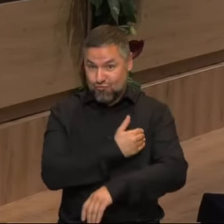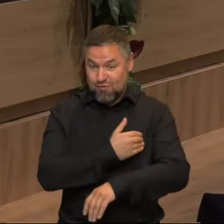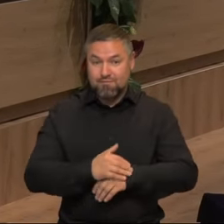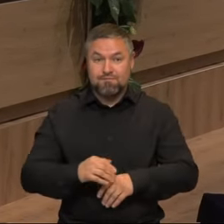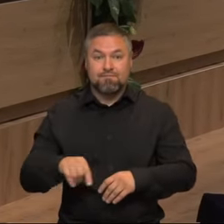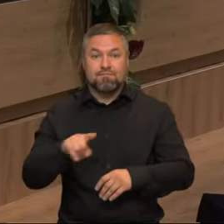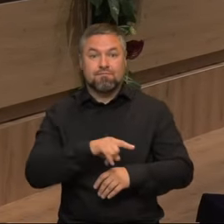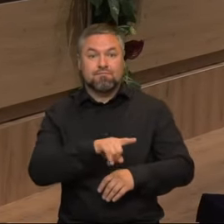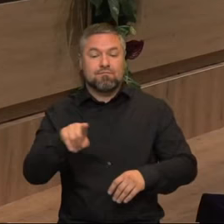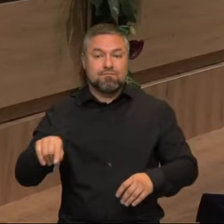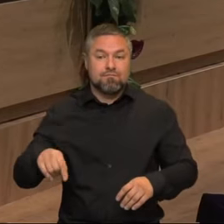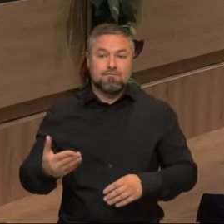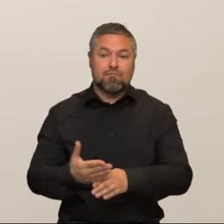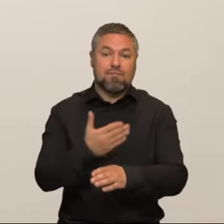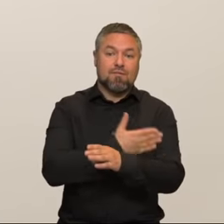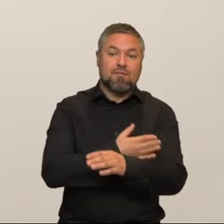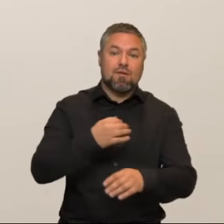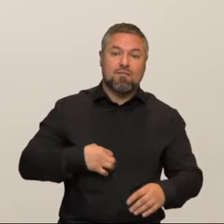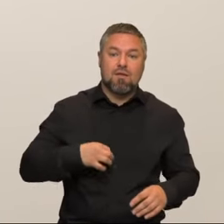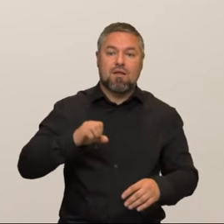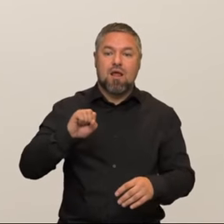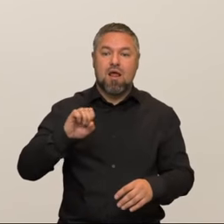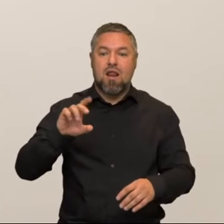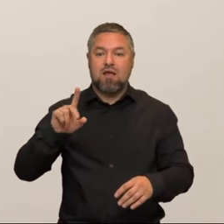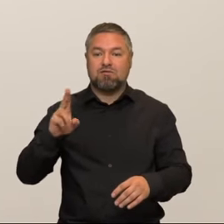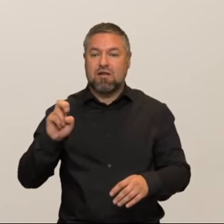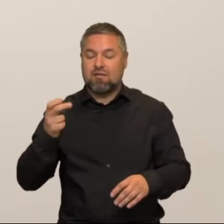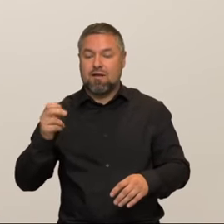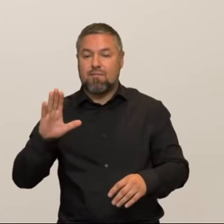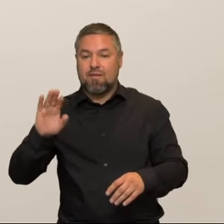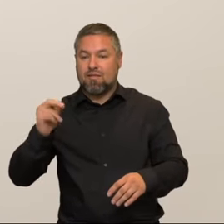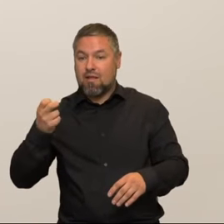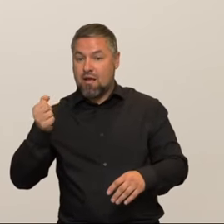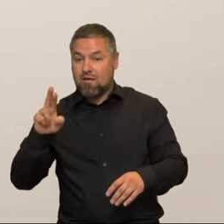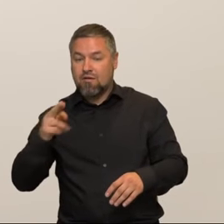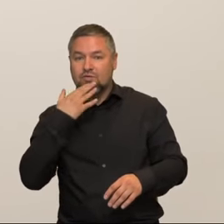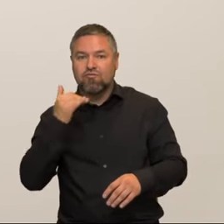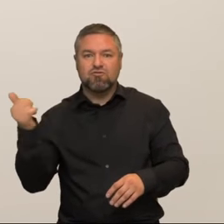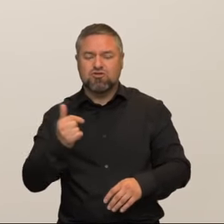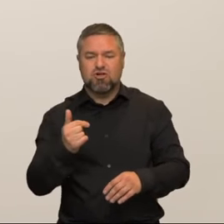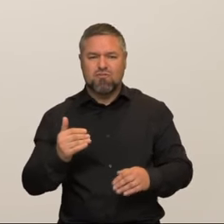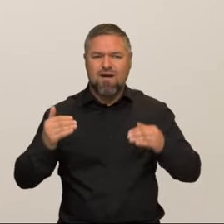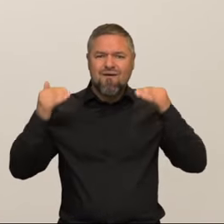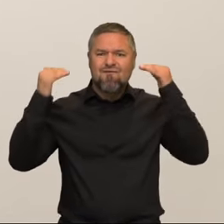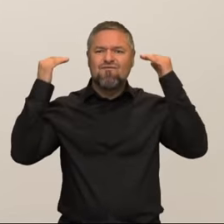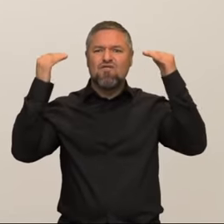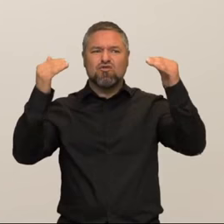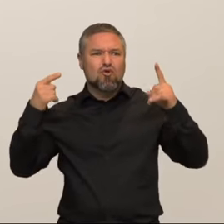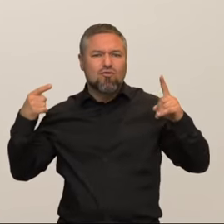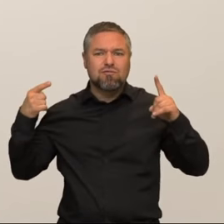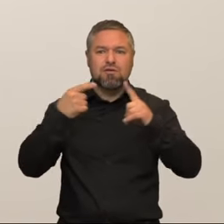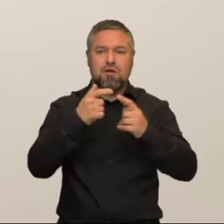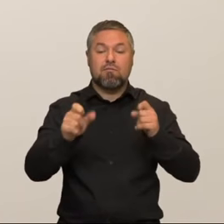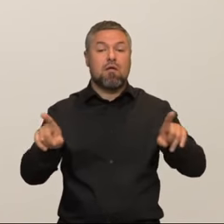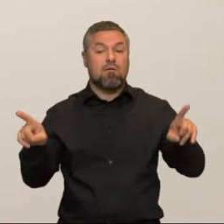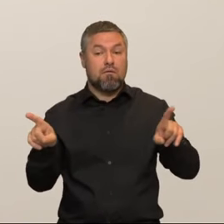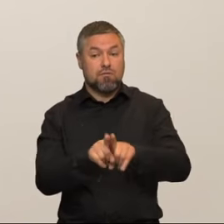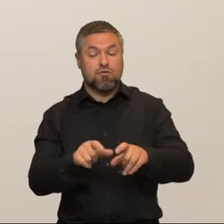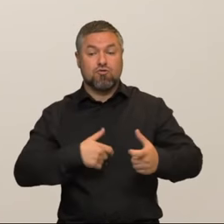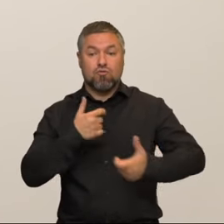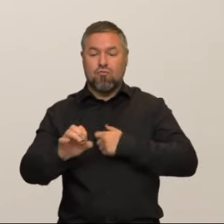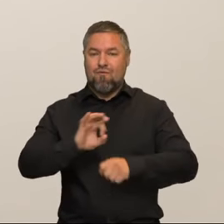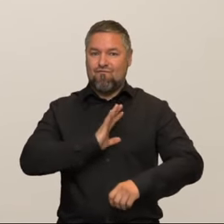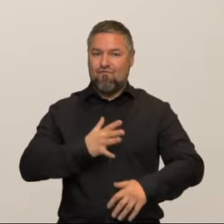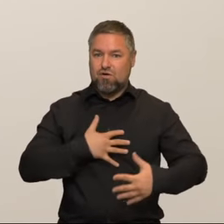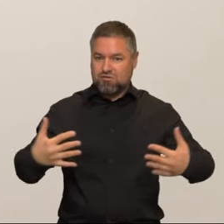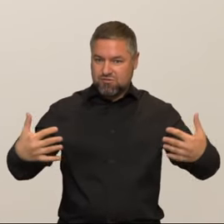Tak jak pani, moja przedmówczyni, pani Aleksandra Bednarek powiedziała, trzeba mierzyć wysoko. Ja również przechodziłem przez